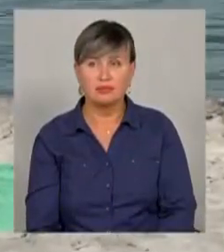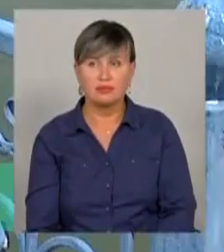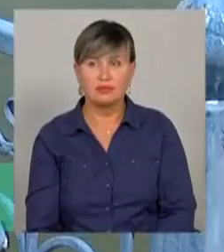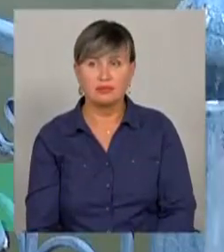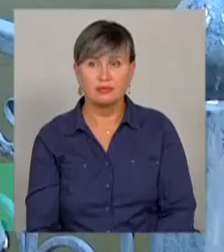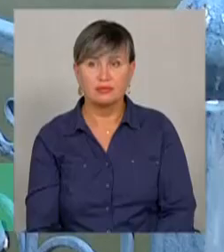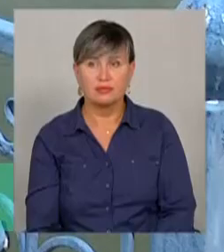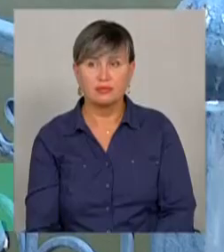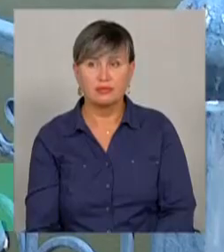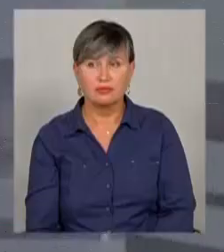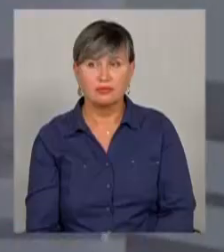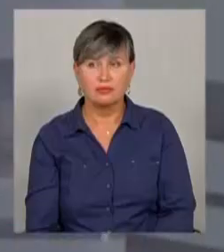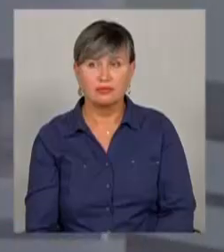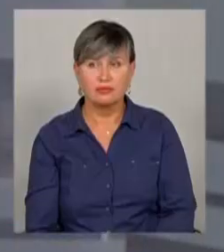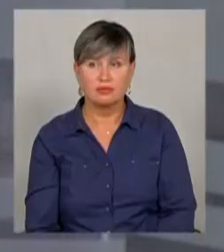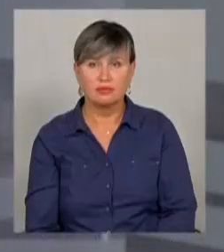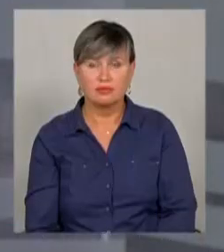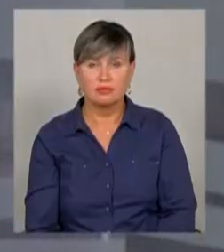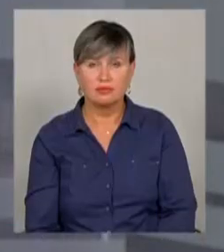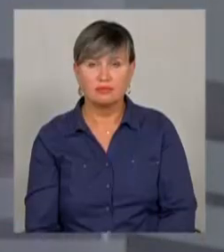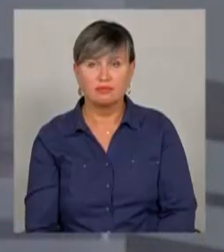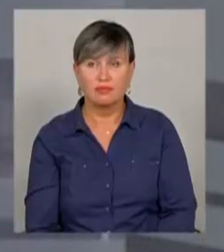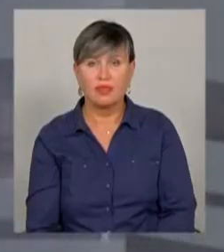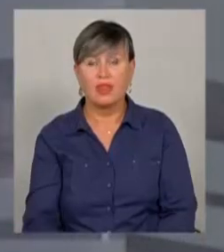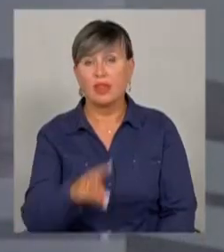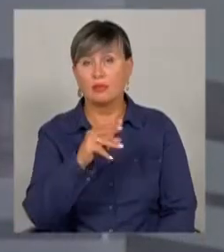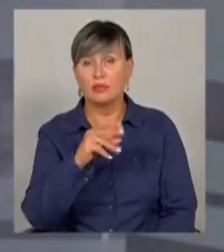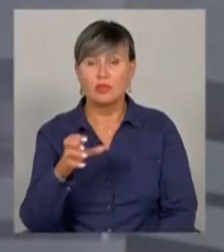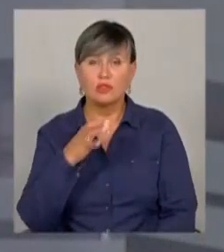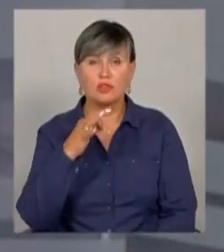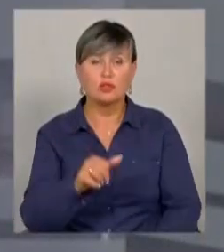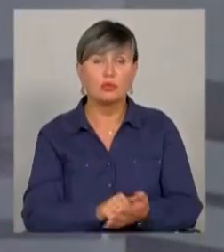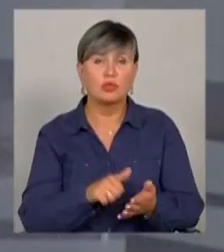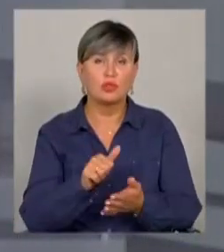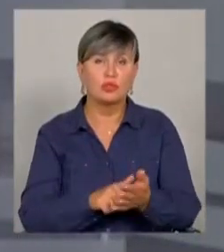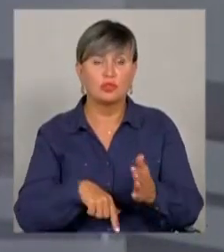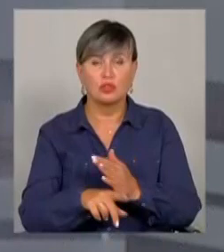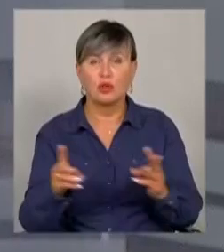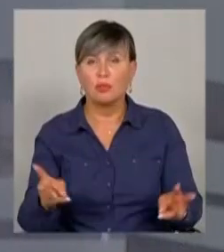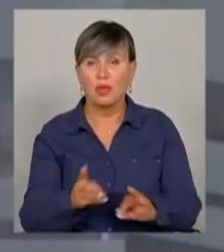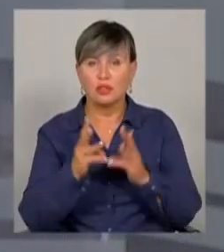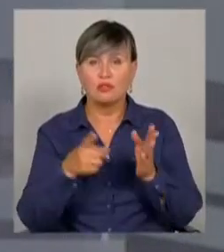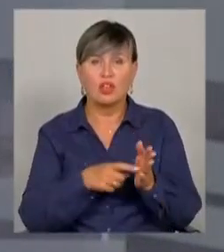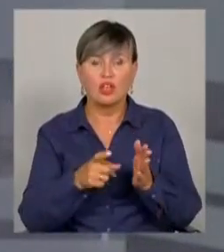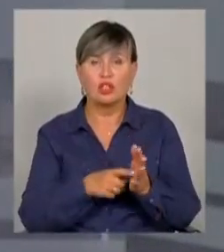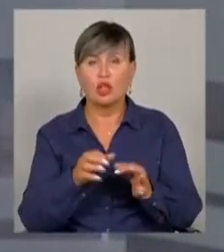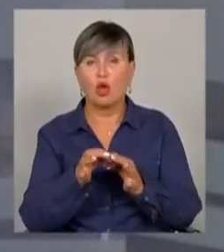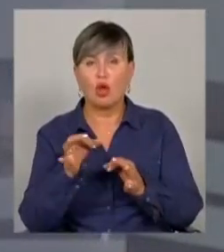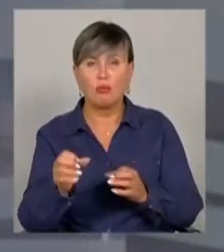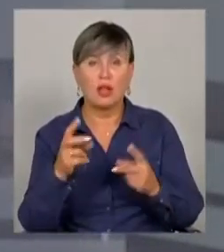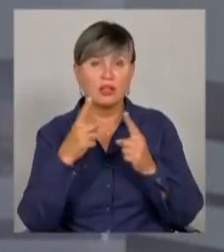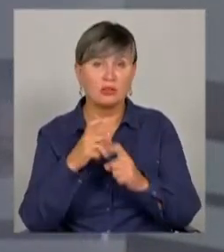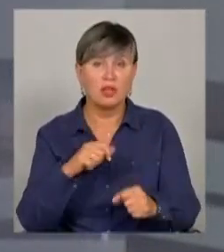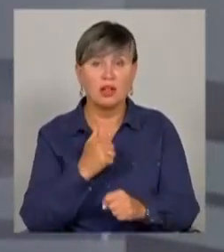Жунусканов, телеканал «Алматы». В МЧС назвали причину пожара на шахте «Казахстанская» в Карагандинской области. Как сообщил